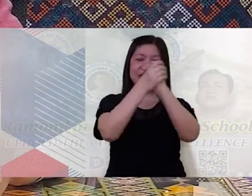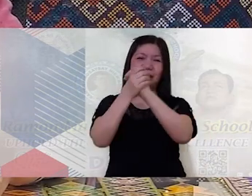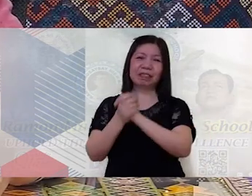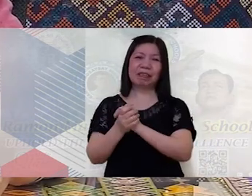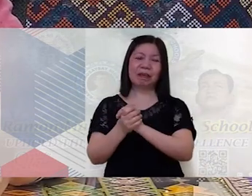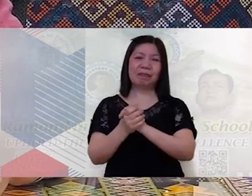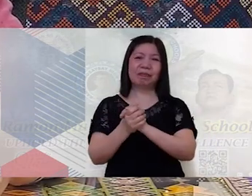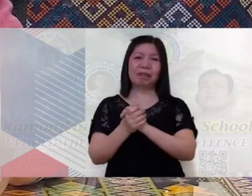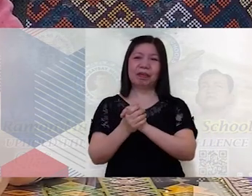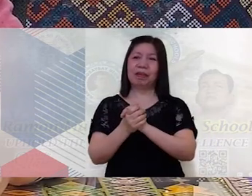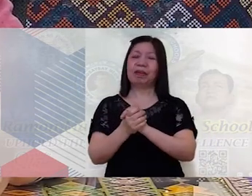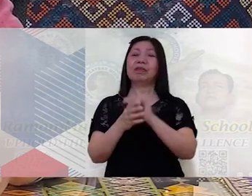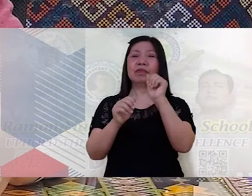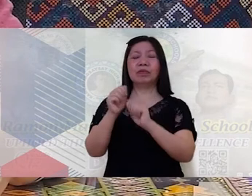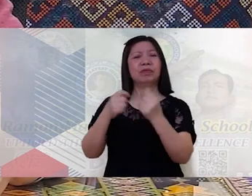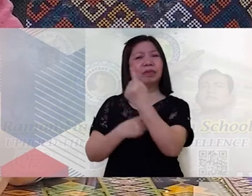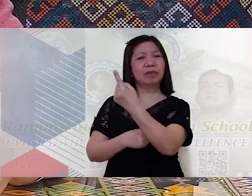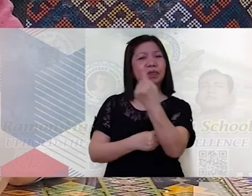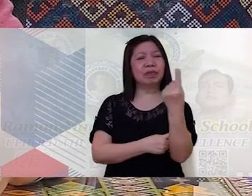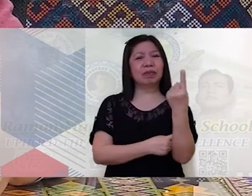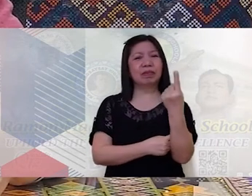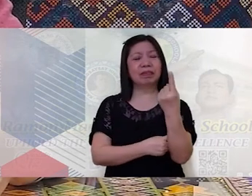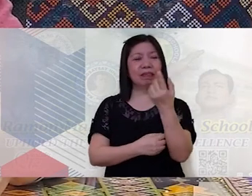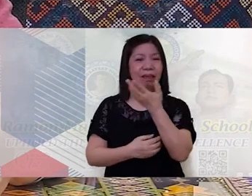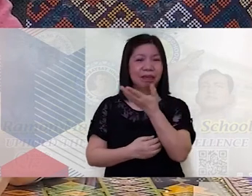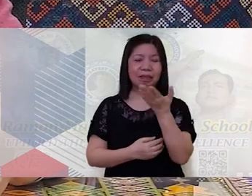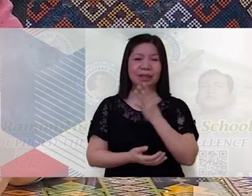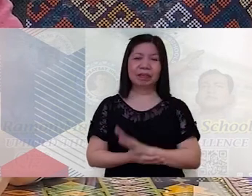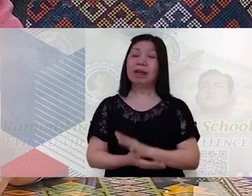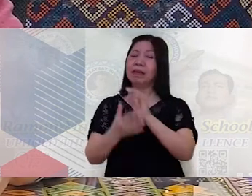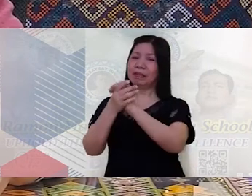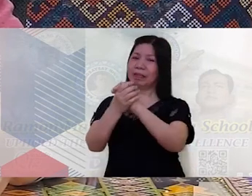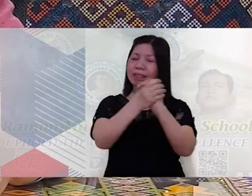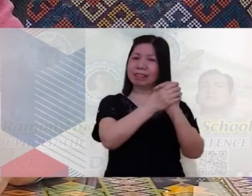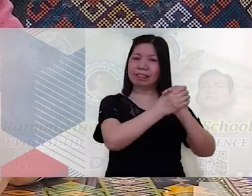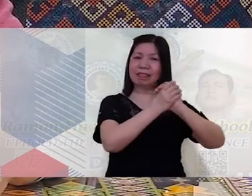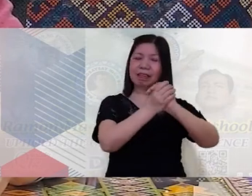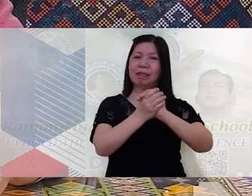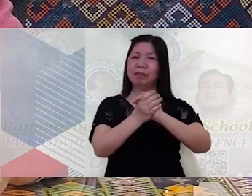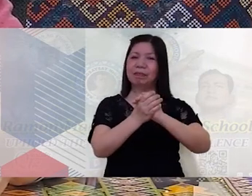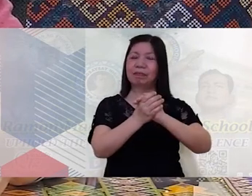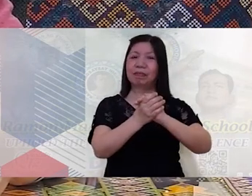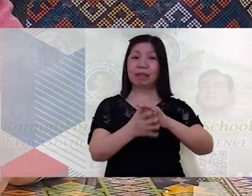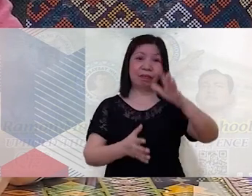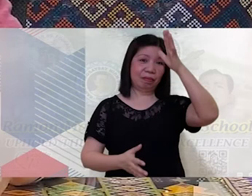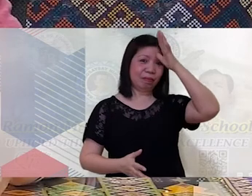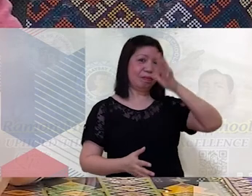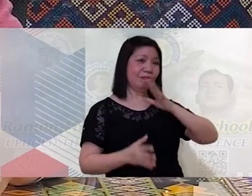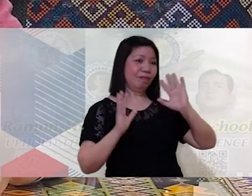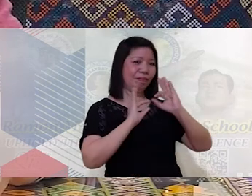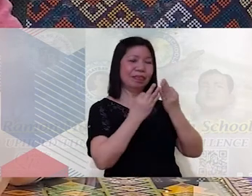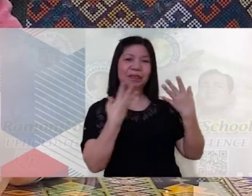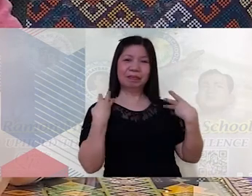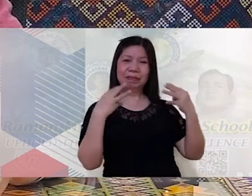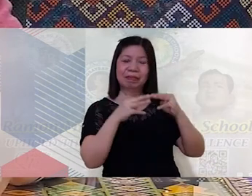Congratulations once more to each and every one of you. Congratulations to you, parents and